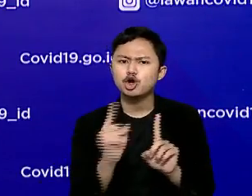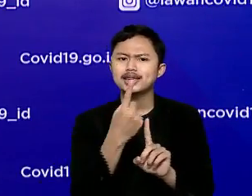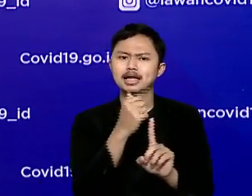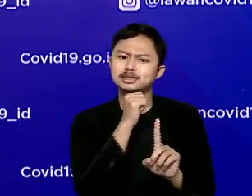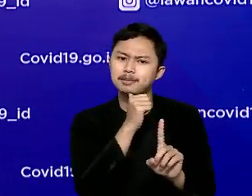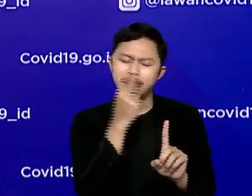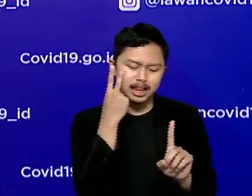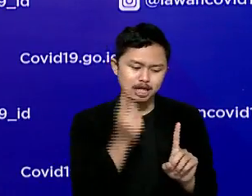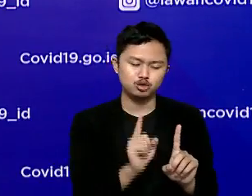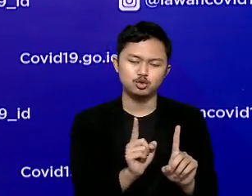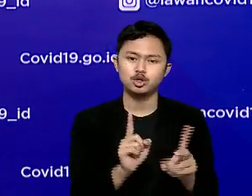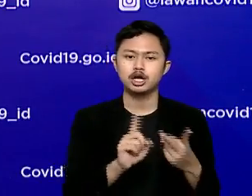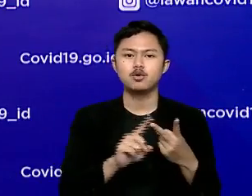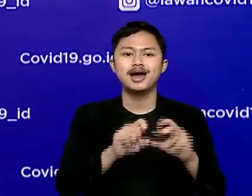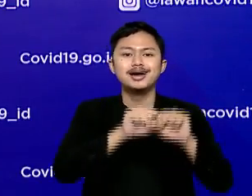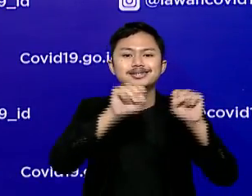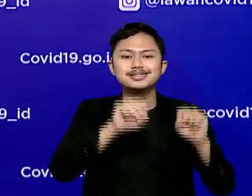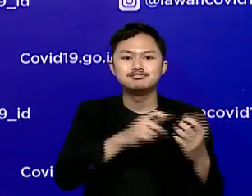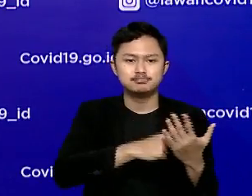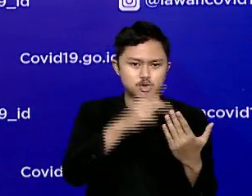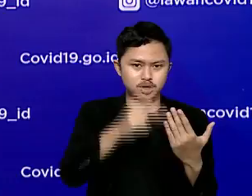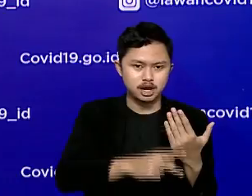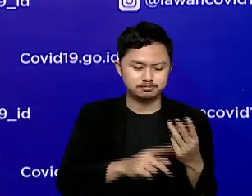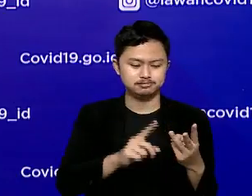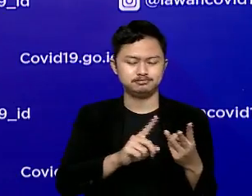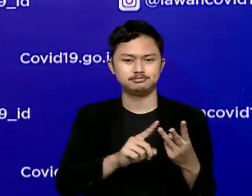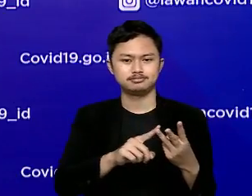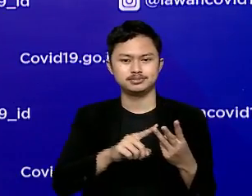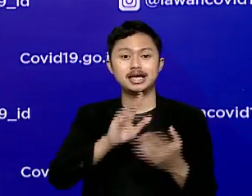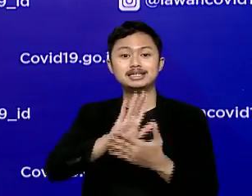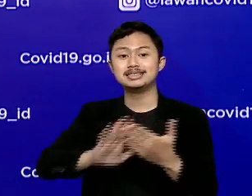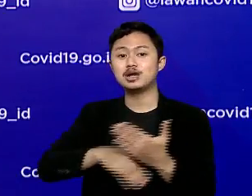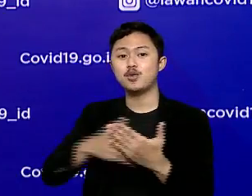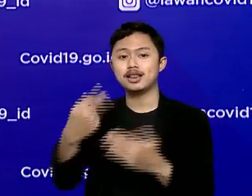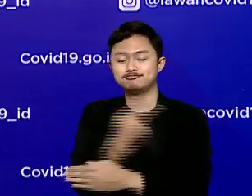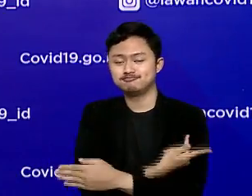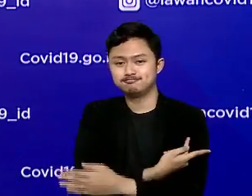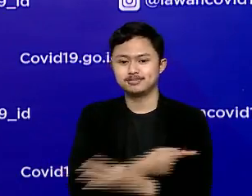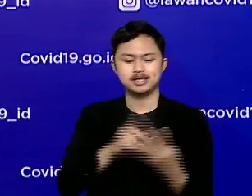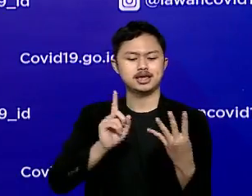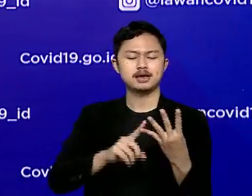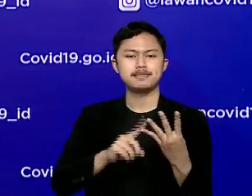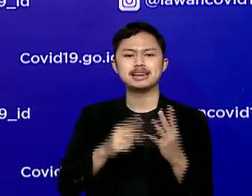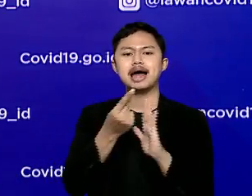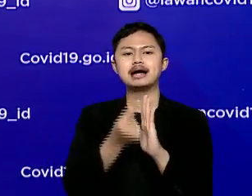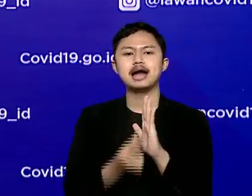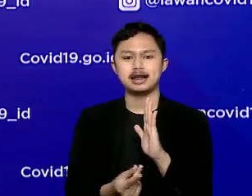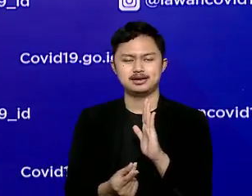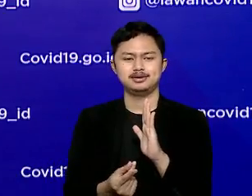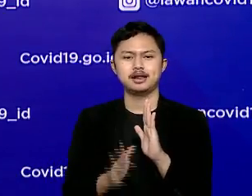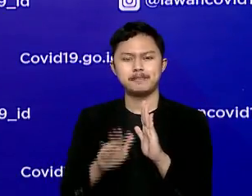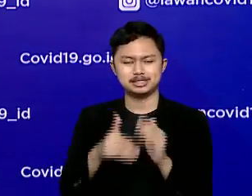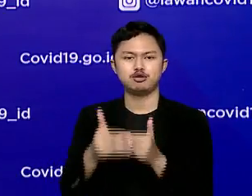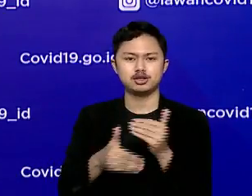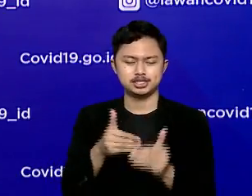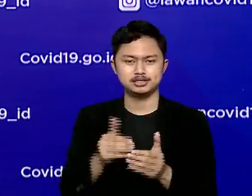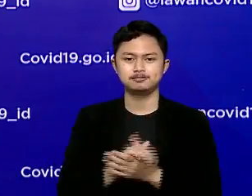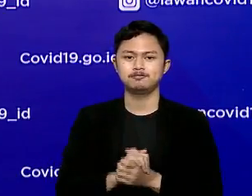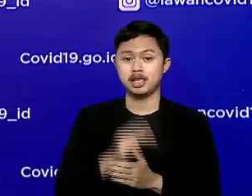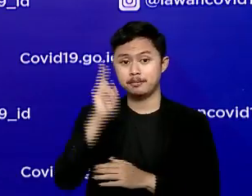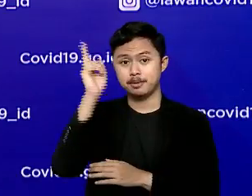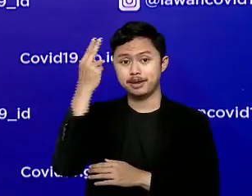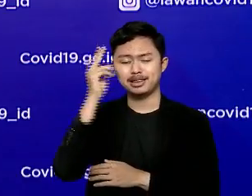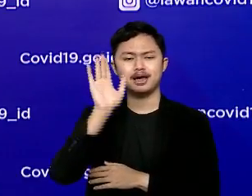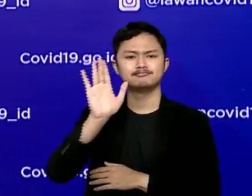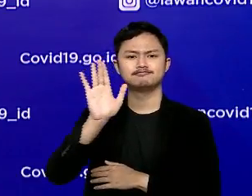booster, skema program, timeline penyuntikan, dan sumber penganggarannya. Pemerintah